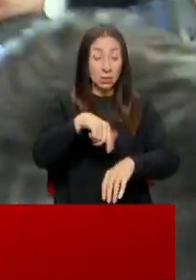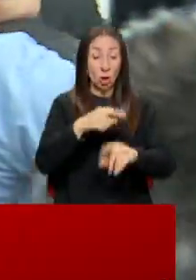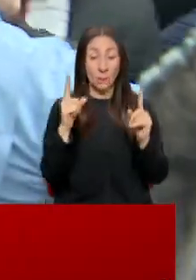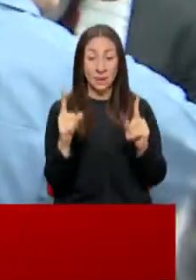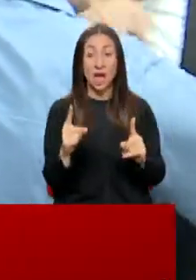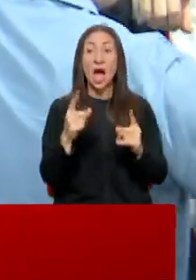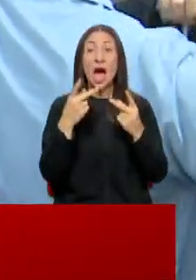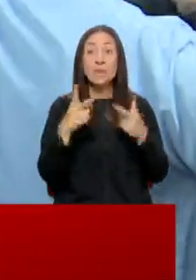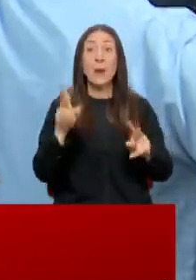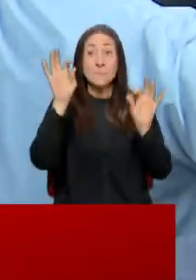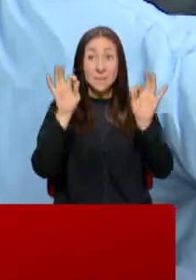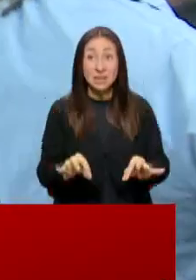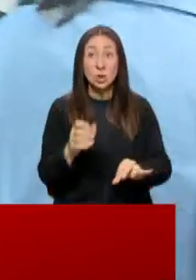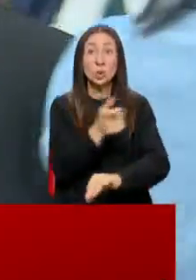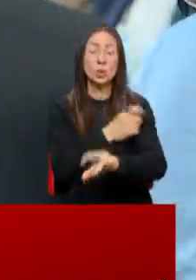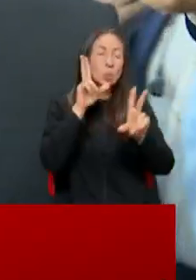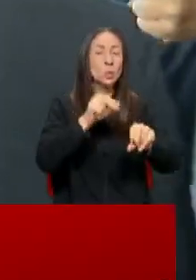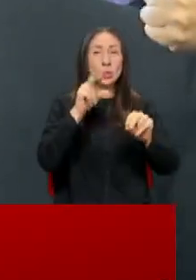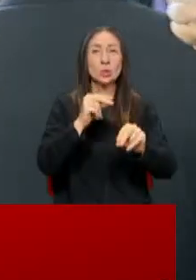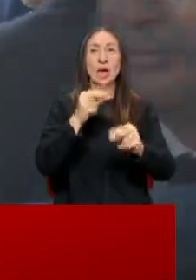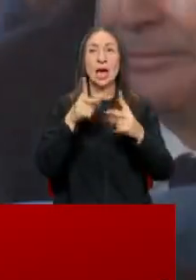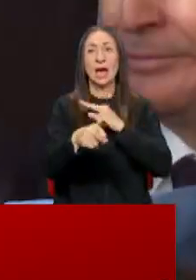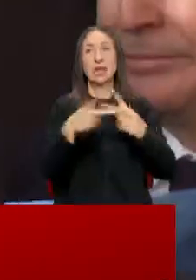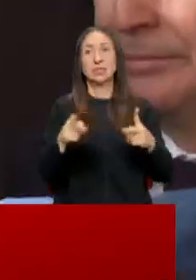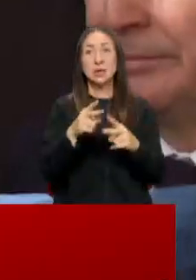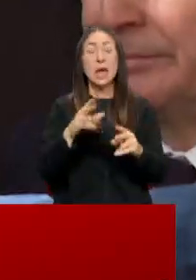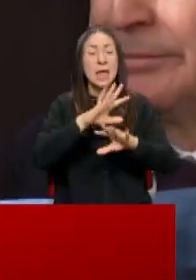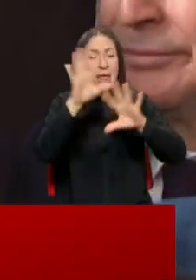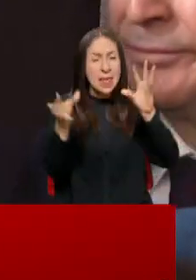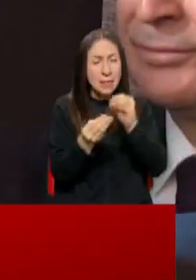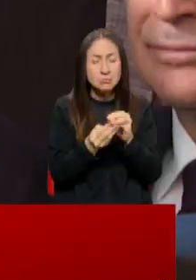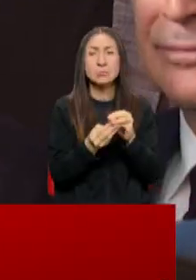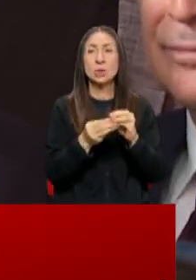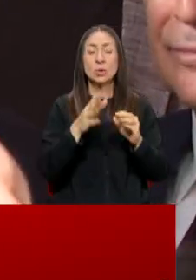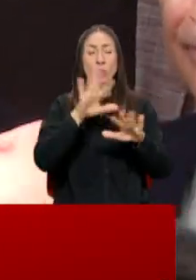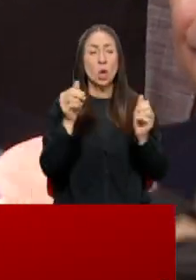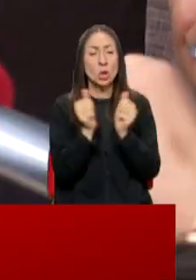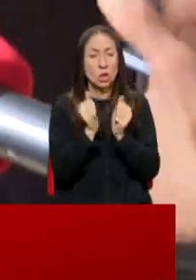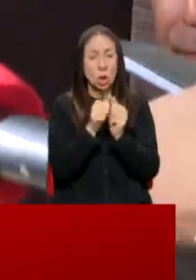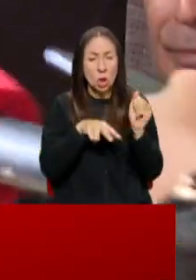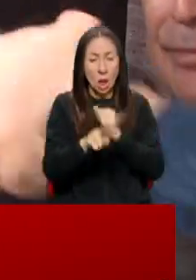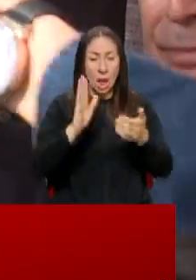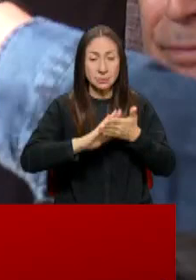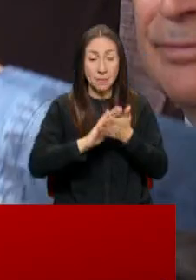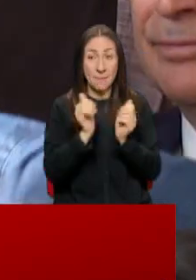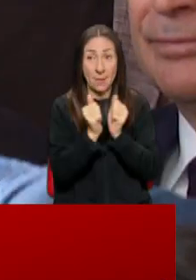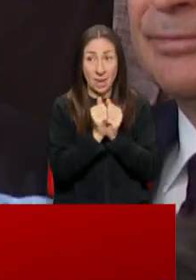döneminde açmaya başladığı yurt açılışlarını sürdürerek. Topyekün bütün yol arkadaşlarımızla